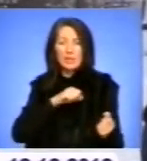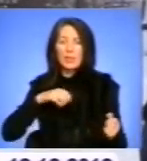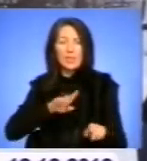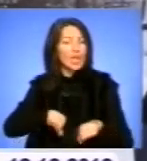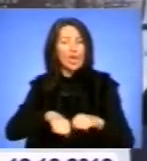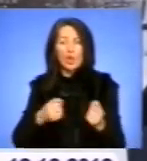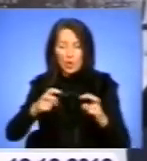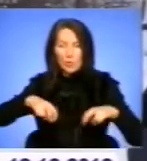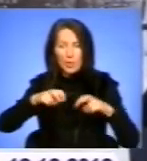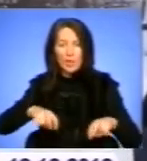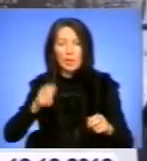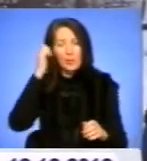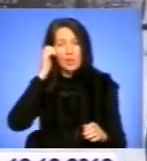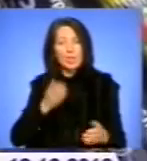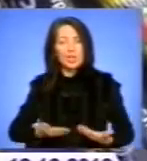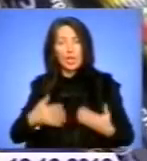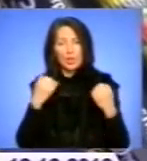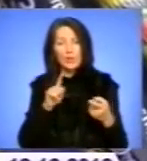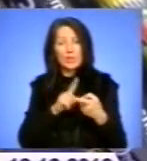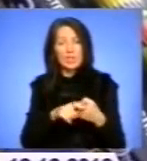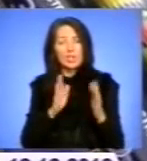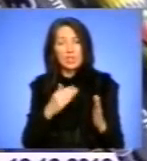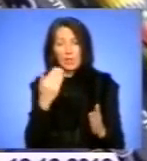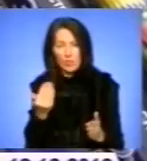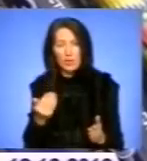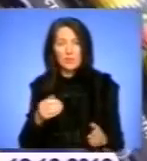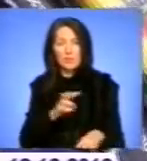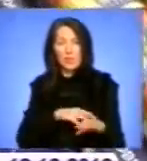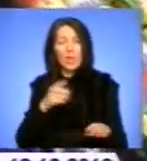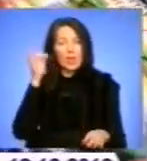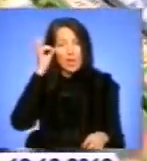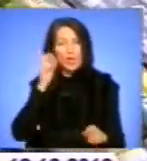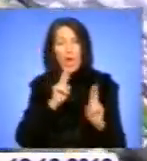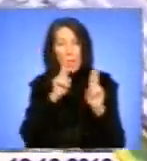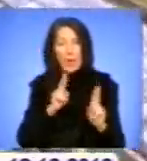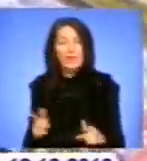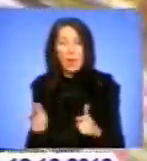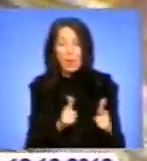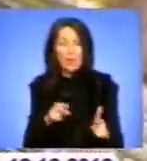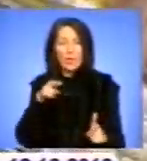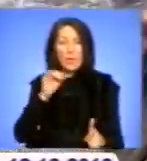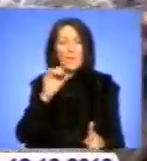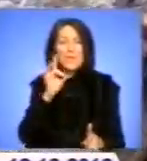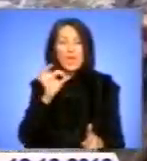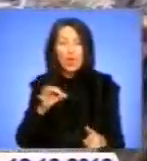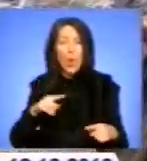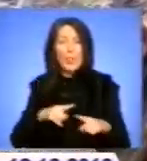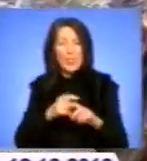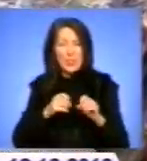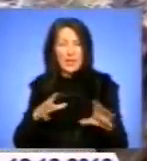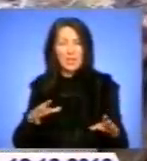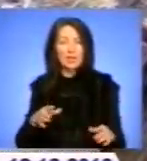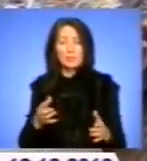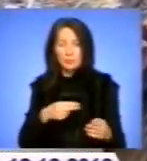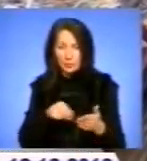Пам'ятайте, що життя і здоров'я залежить тільки від вас. Правоохоронці нагадують правила поведінки з піротехнікою. Придбавши такий товар, насамперед треба ознайомитися